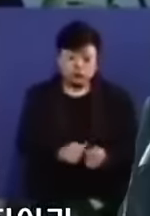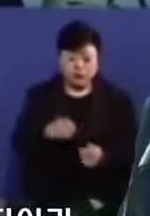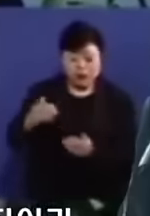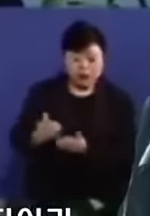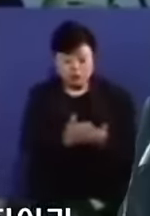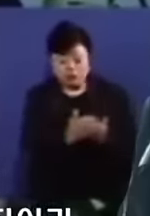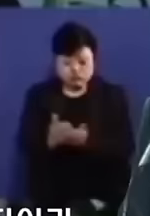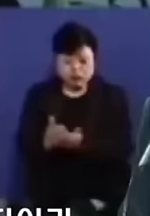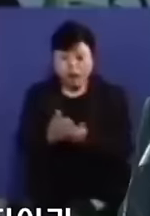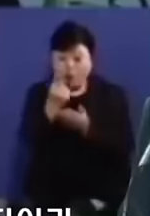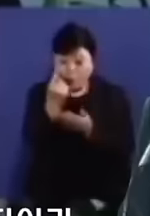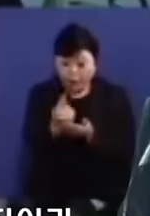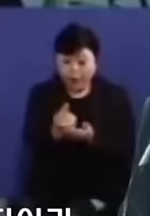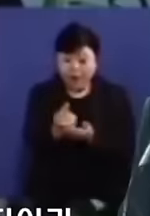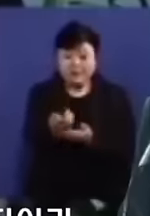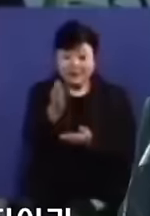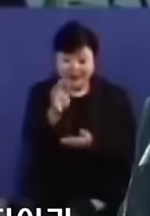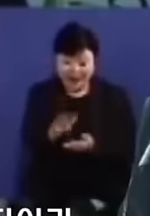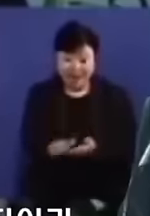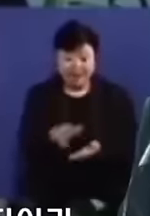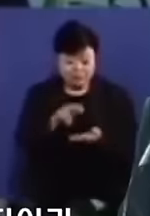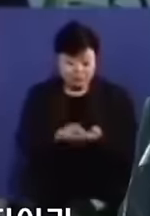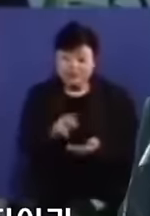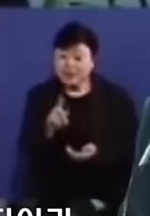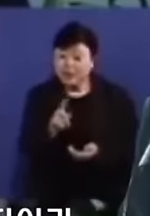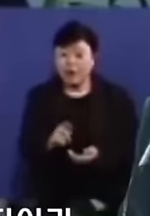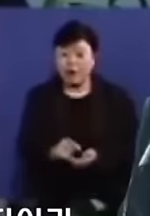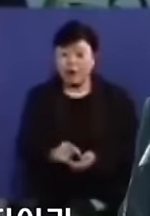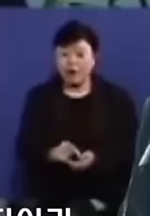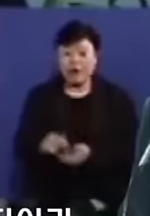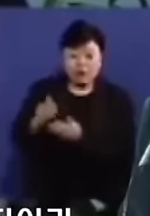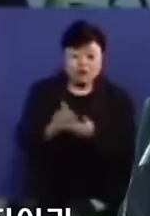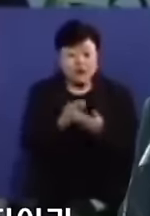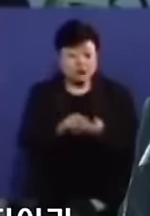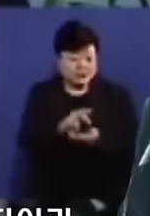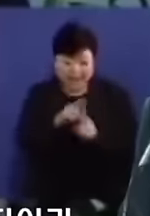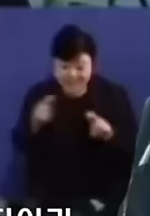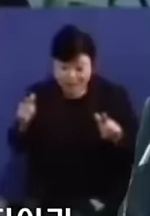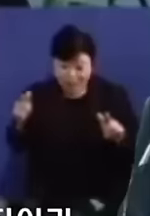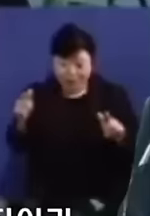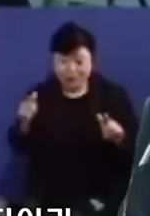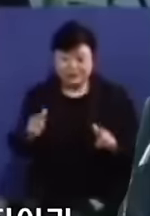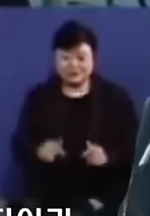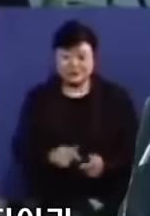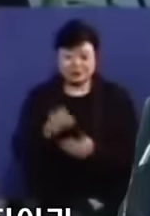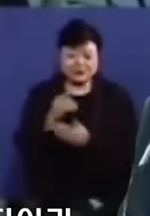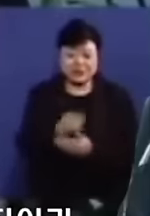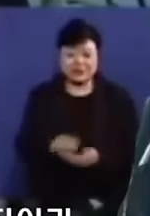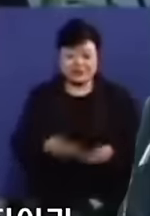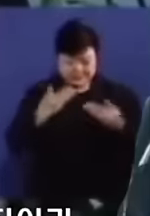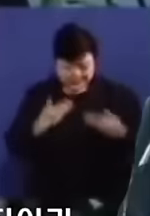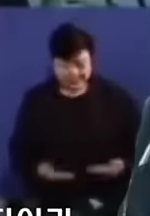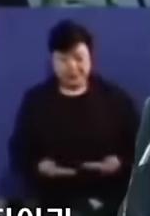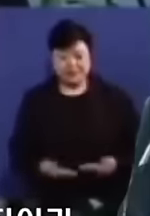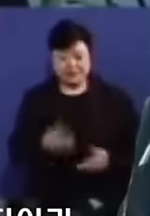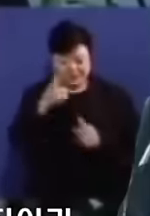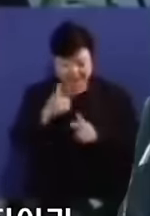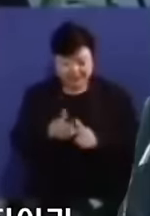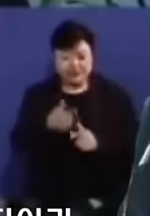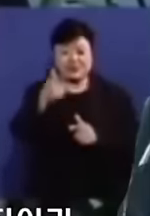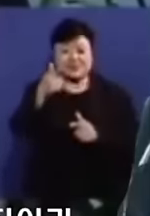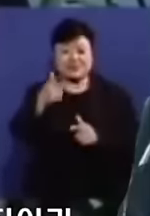풍랑이 다가옵니다. 그러나 문제는 풍랑이 문제가 아닌 것입니다. 그 풍랑을 잠잠케 하는